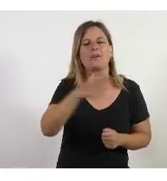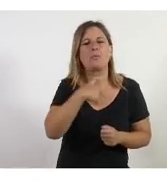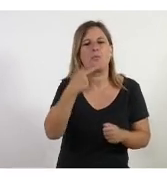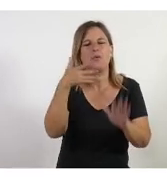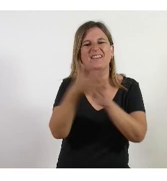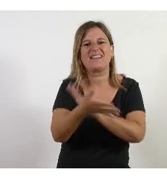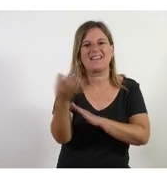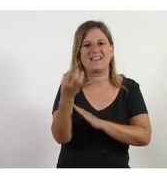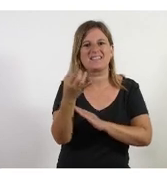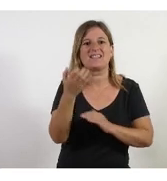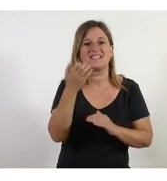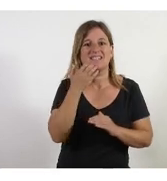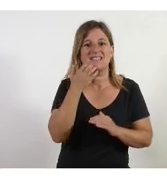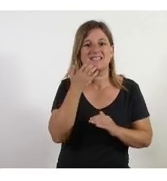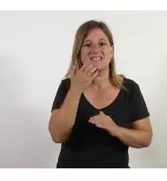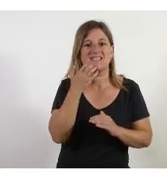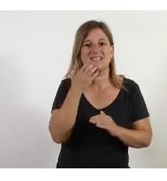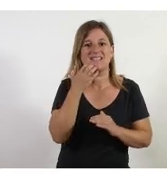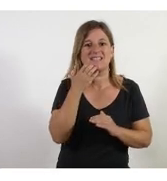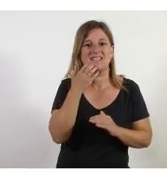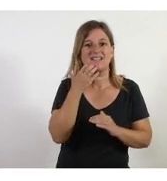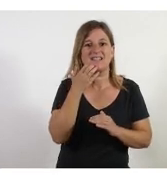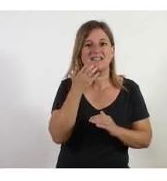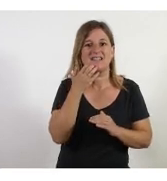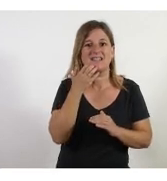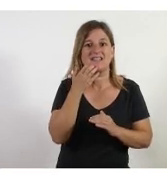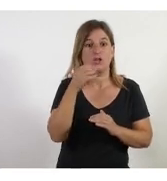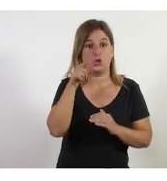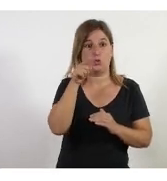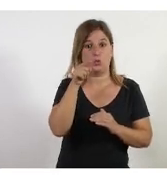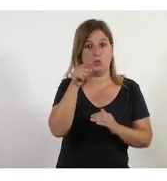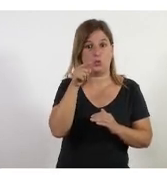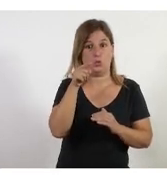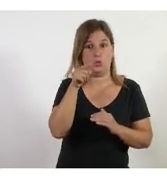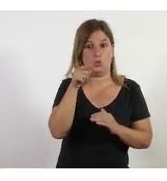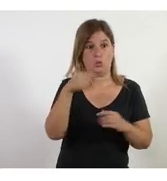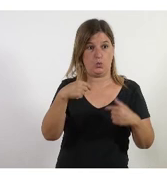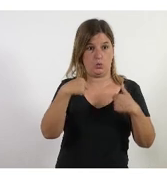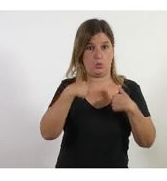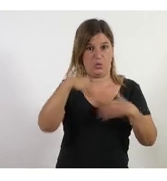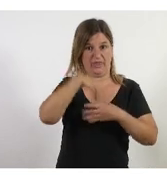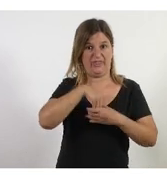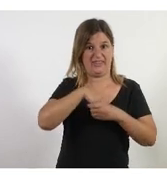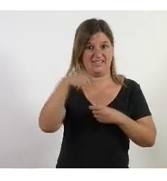tu logres estar en un punt mínimament d'equilibri i